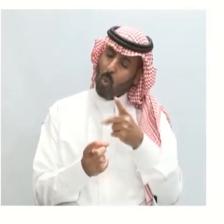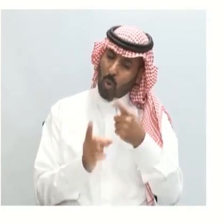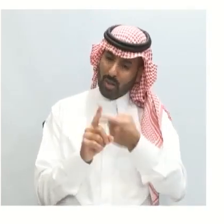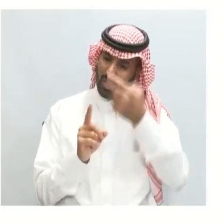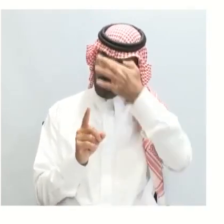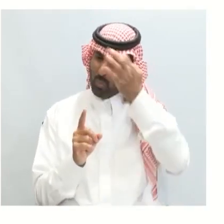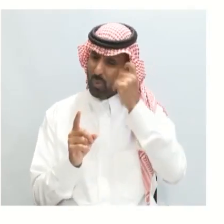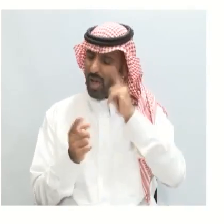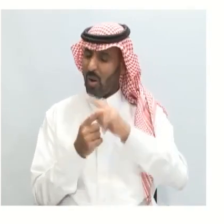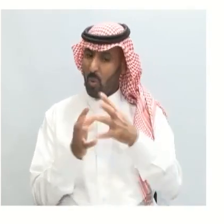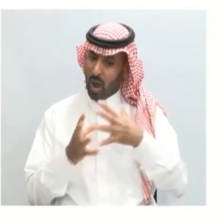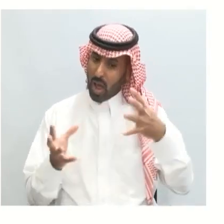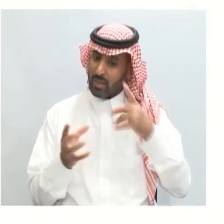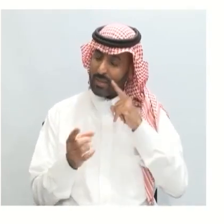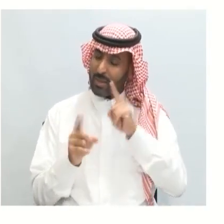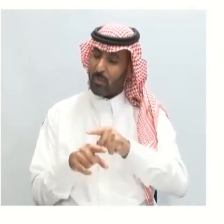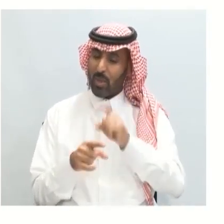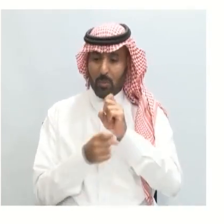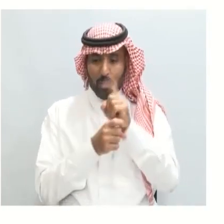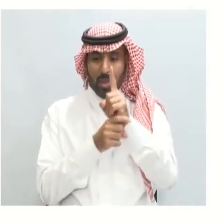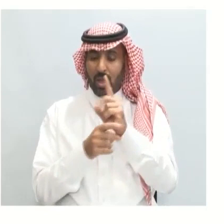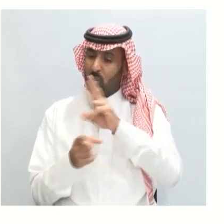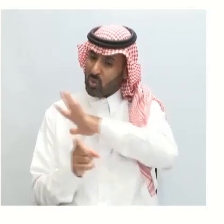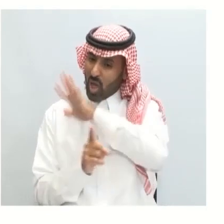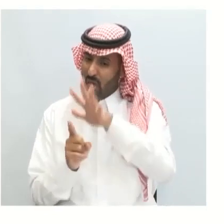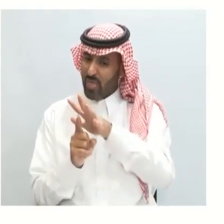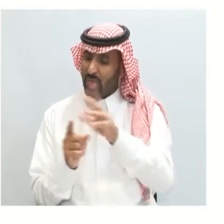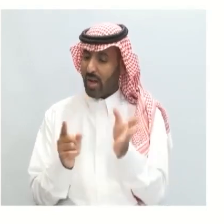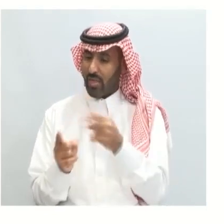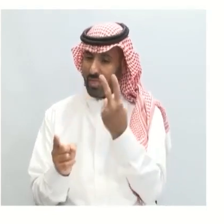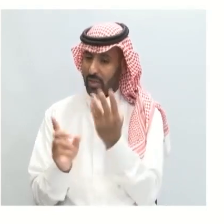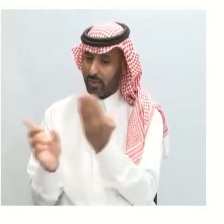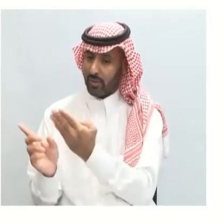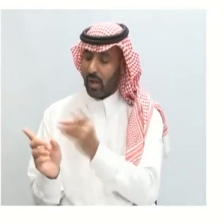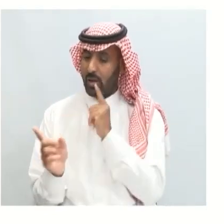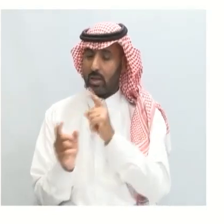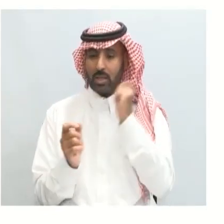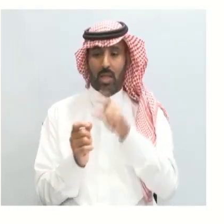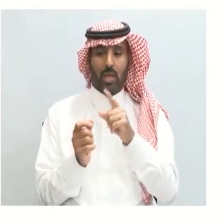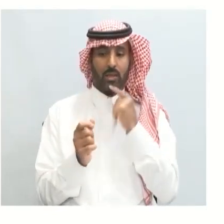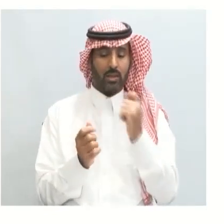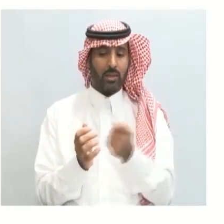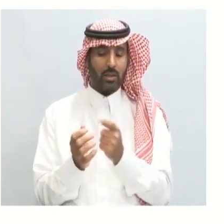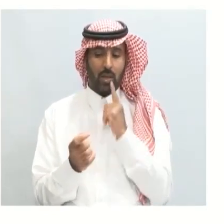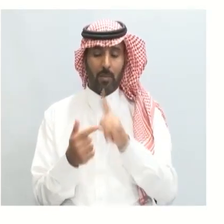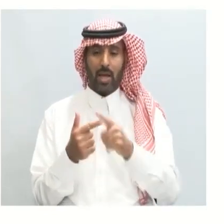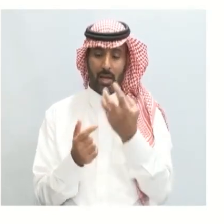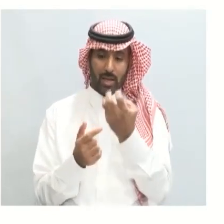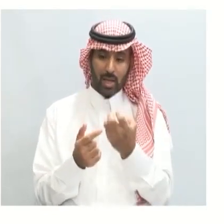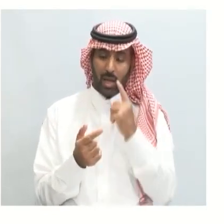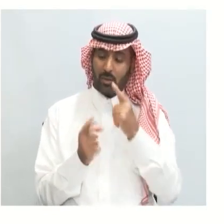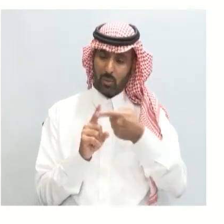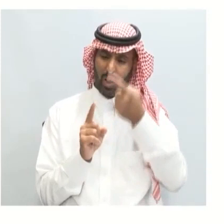الحجم لكميه محدده او ثابته من غاز ستؤثر على المتغيرين الاخرين اهدافنا تكتب العلاقه بين الضغط ودرجه الحراره